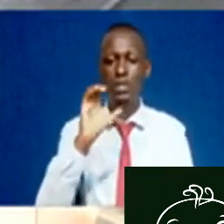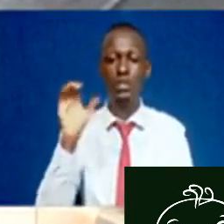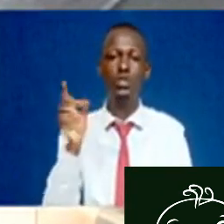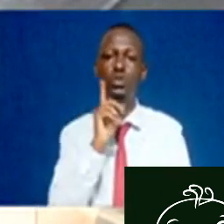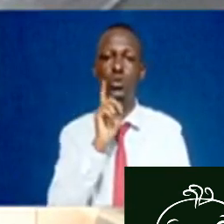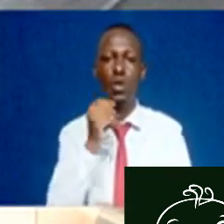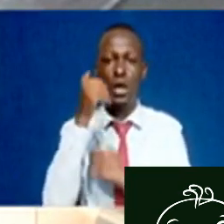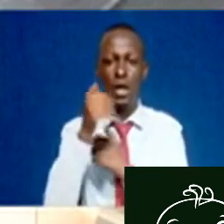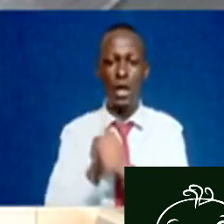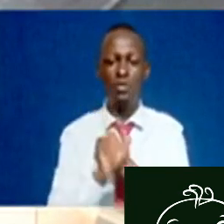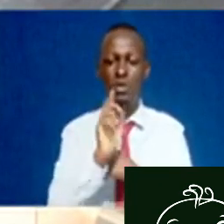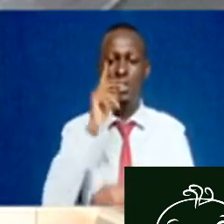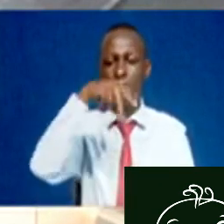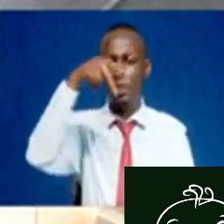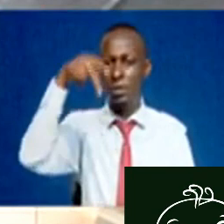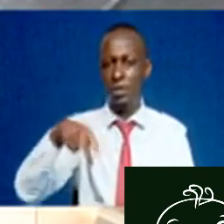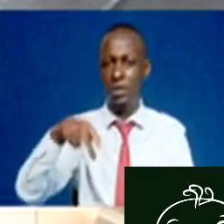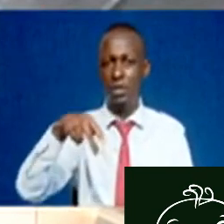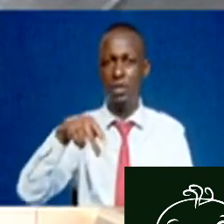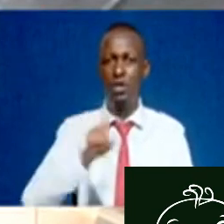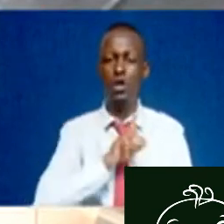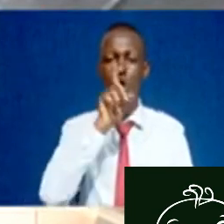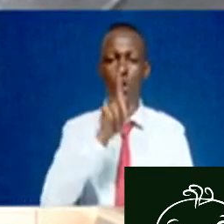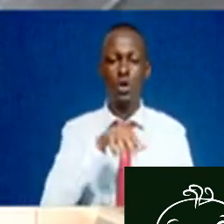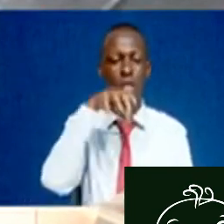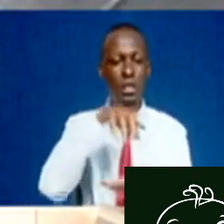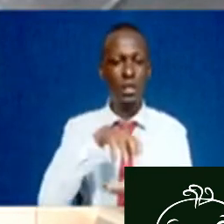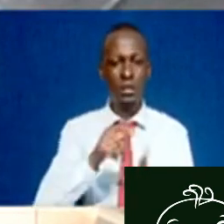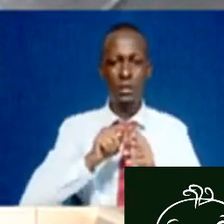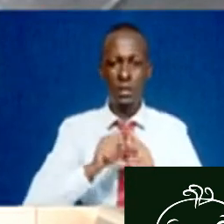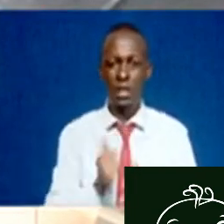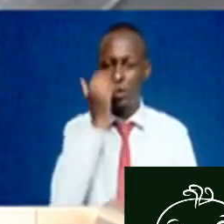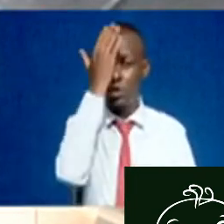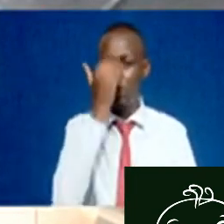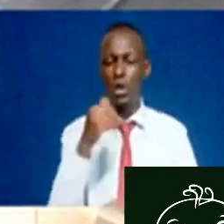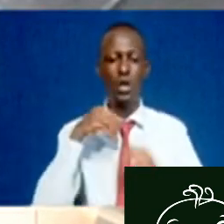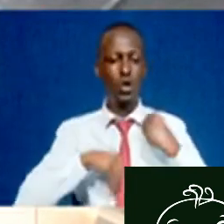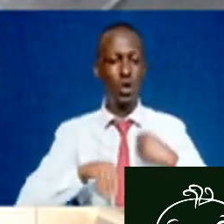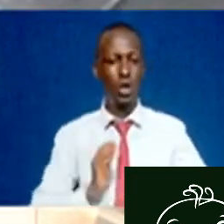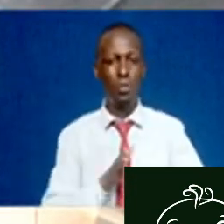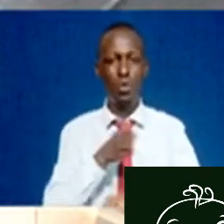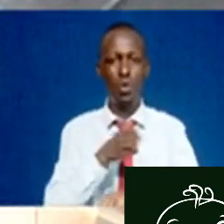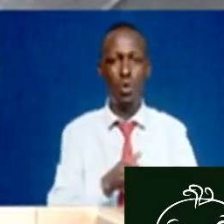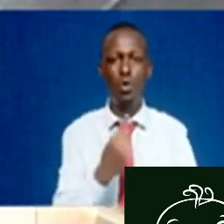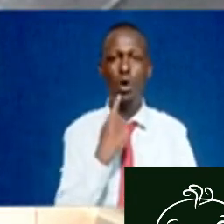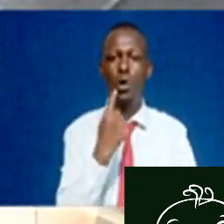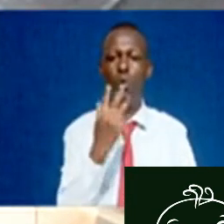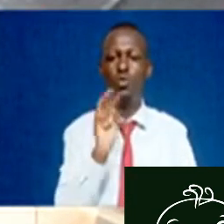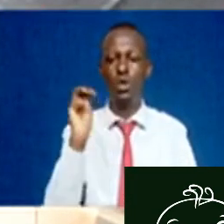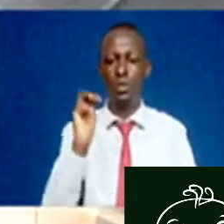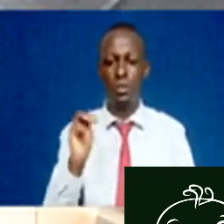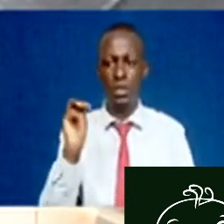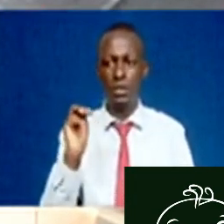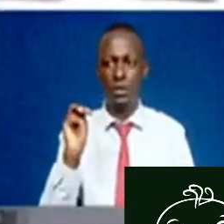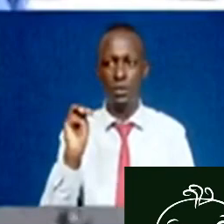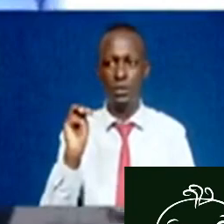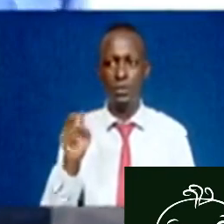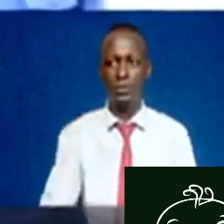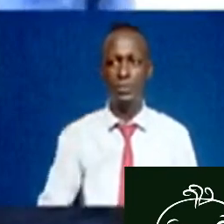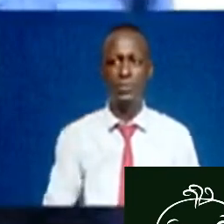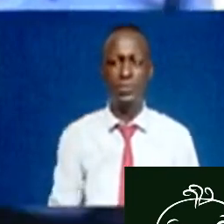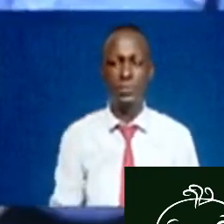ya mkurugenzi wa mashtaka ya umma kuagiza afunguliwe mashtaka kwa madai ya kufuja milioni 140.